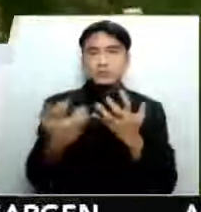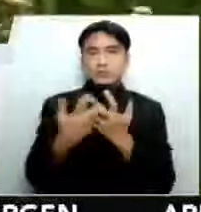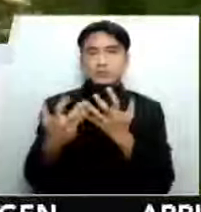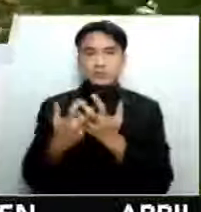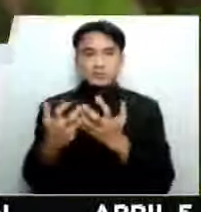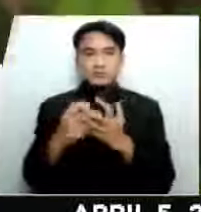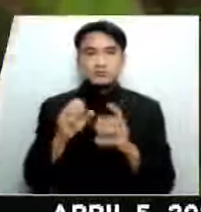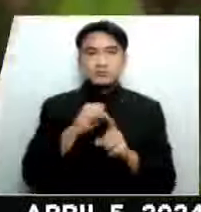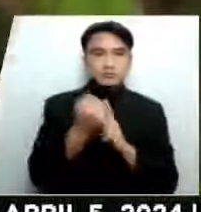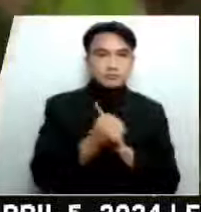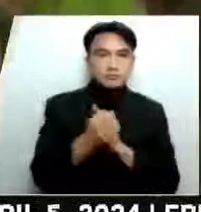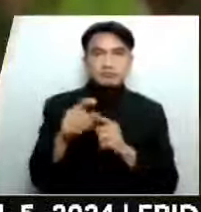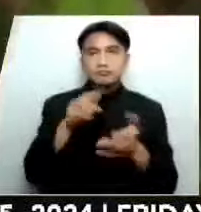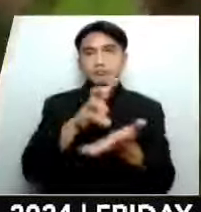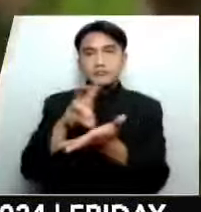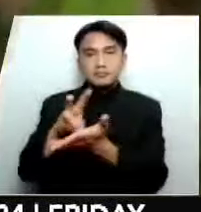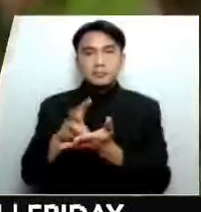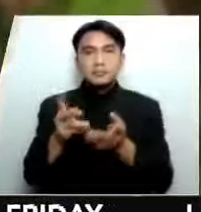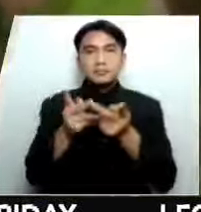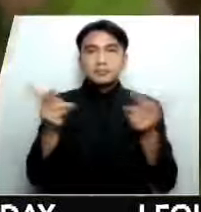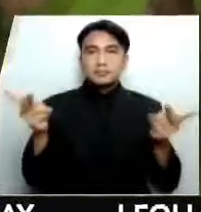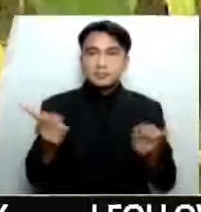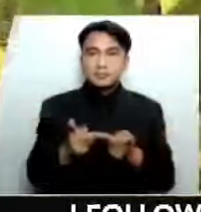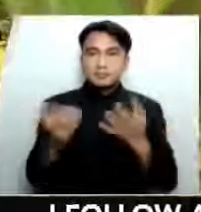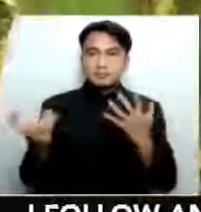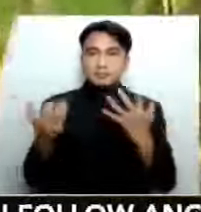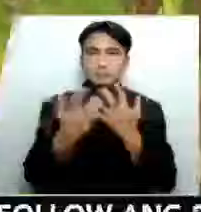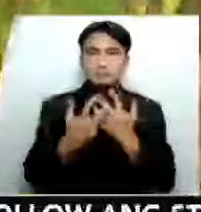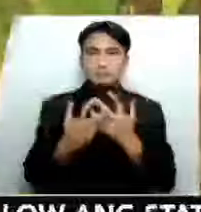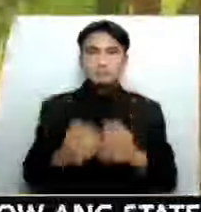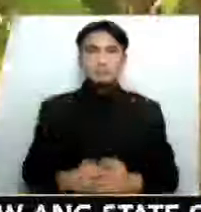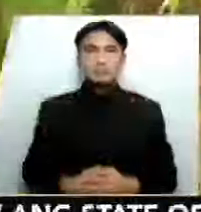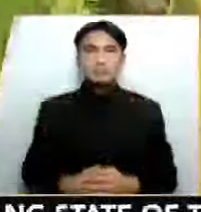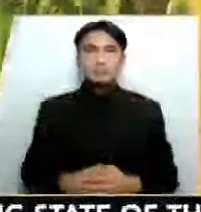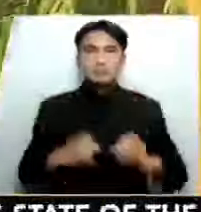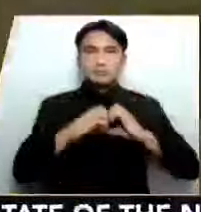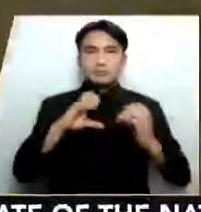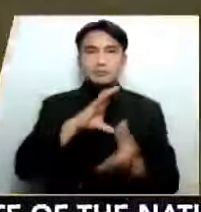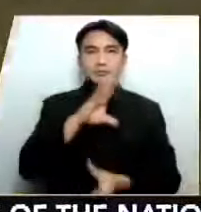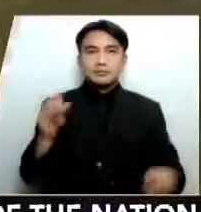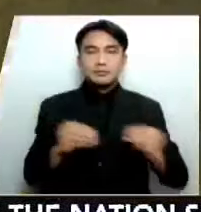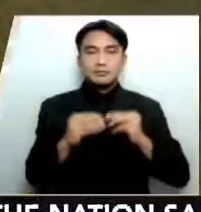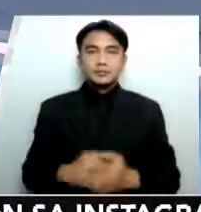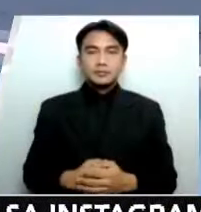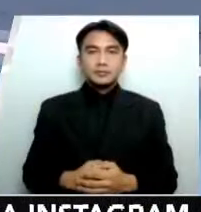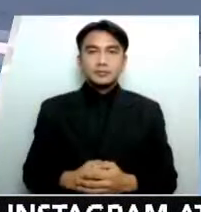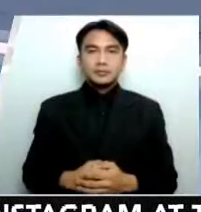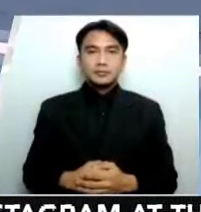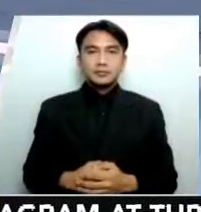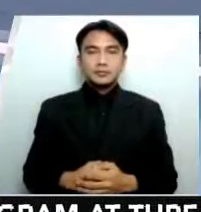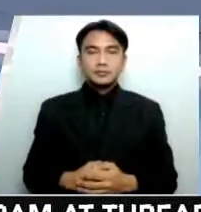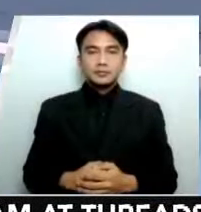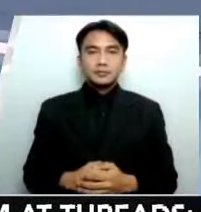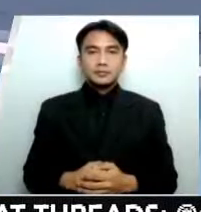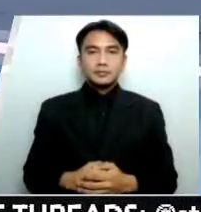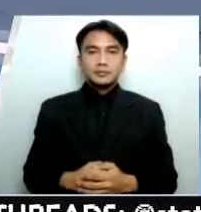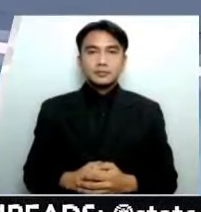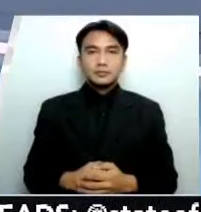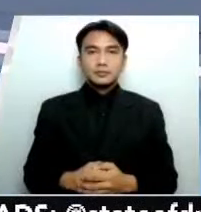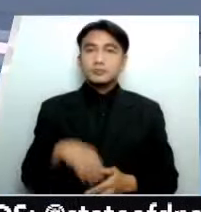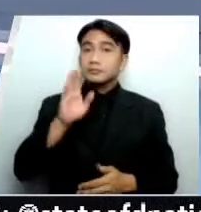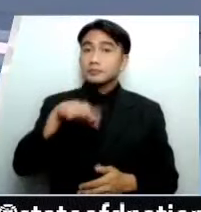bansa. Tina Panganiban Perez, nagbabalita para sa GMA Integrated News. Ingat po mga